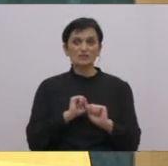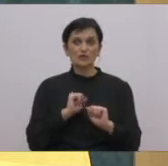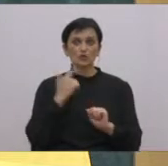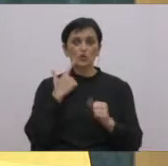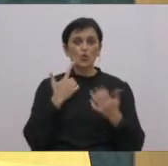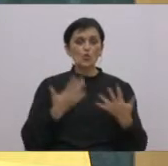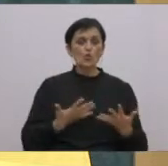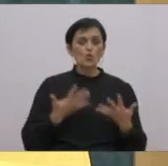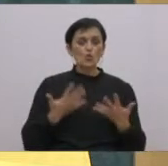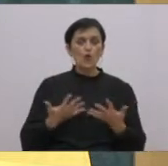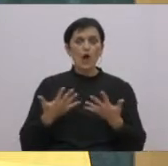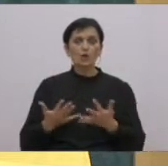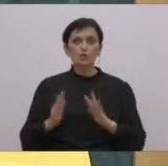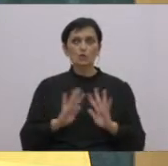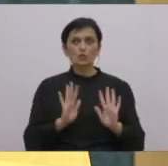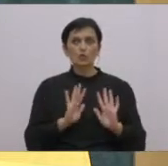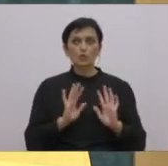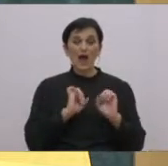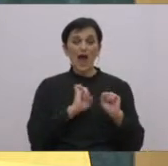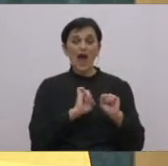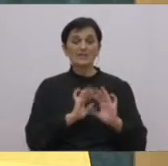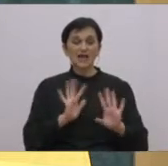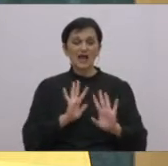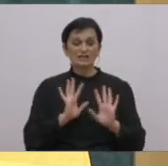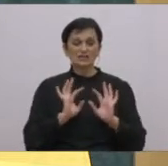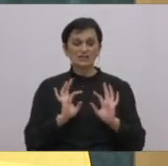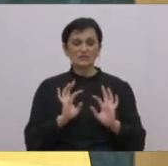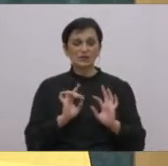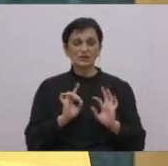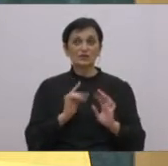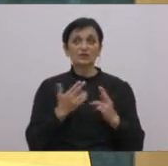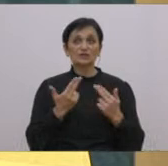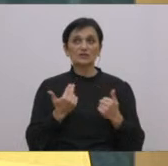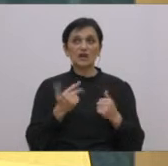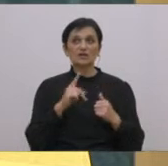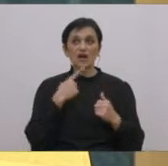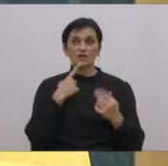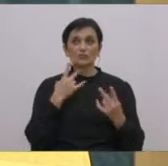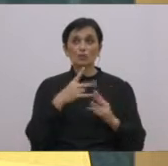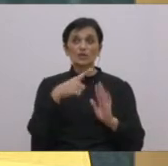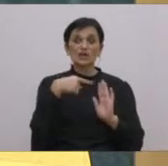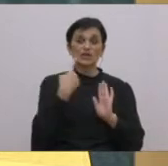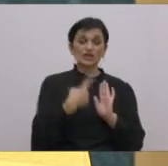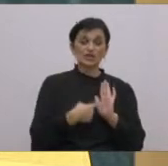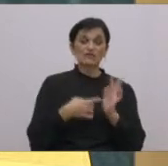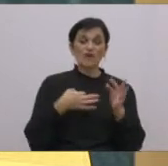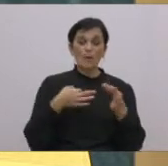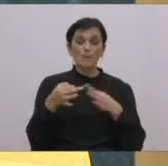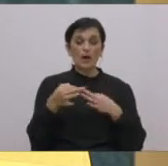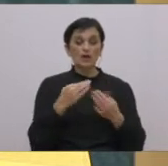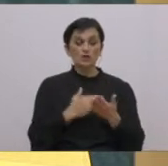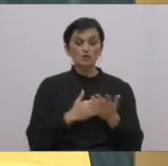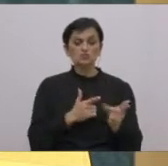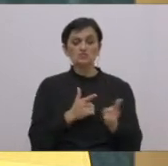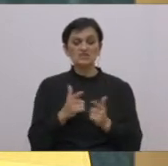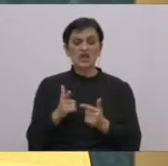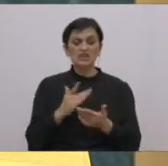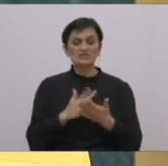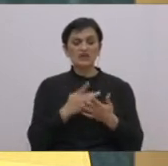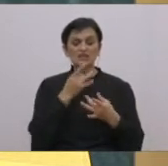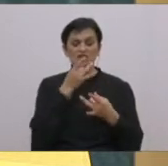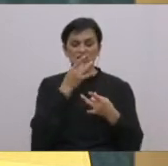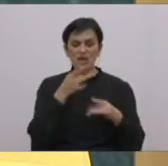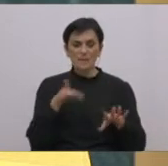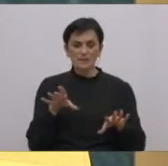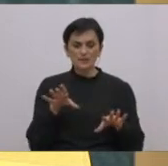ukharkhuloba ar shegveknam, ar datsvit uprosorat, da ratkom da, kitkva pasukhis rejimshi mzadavartnebis mieri, ase